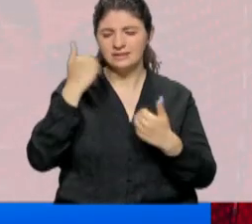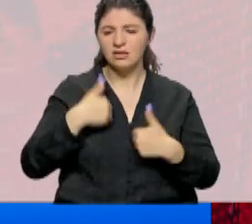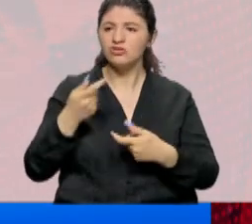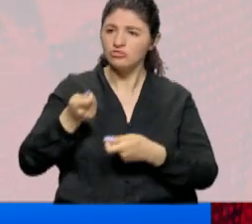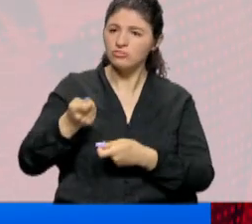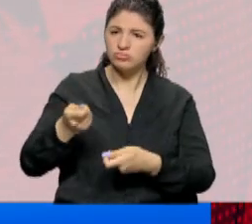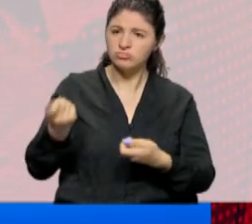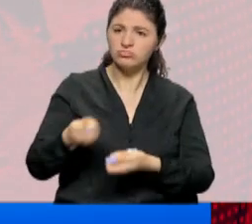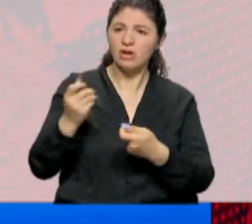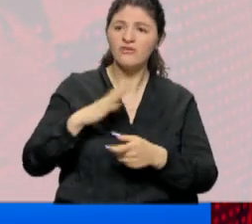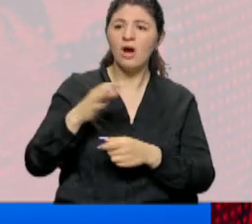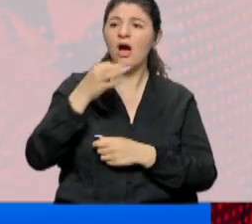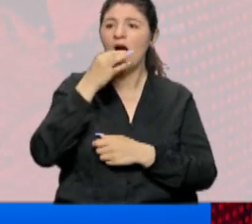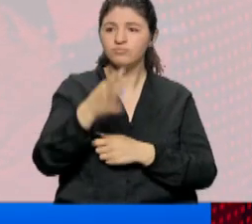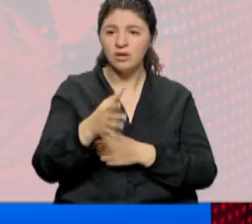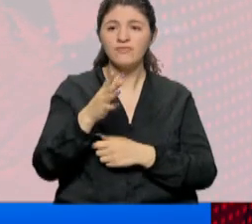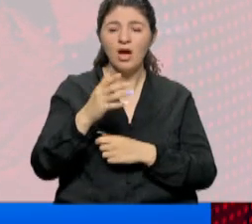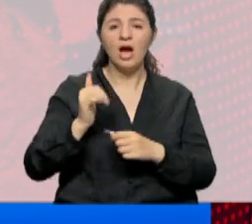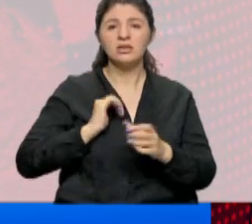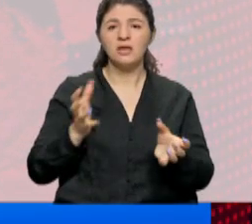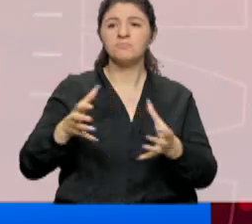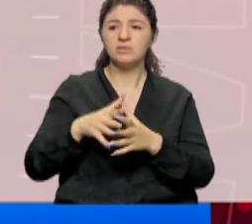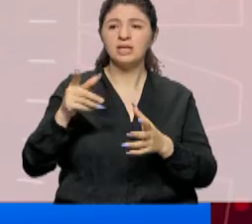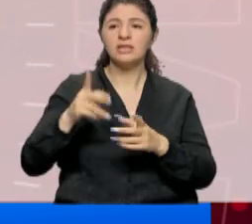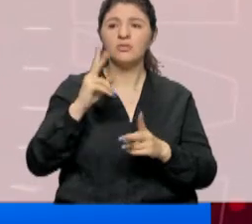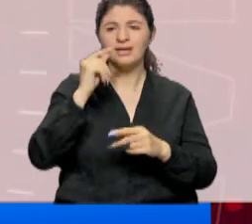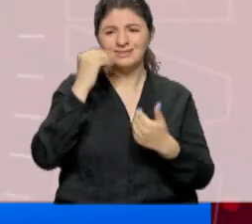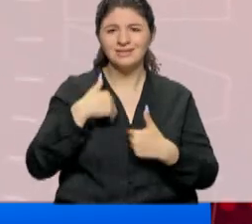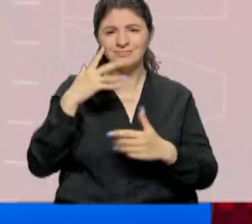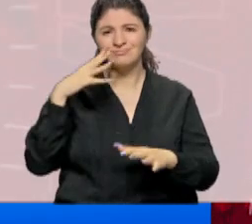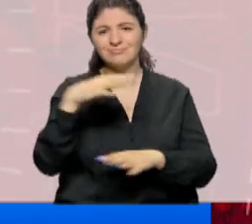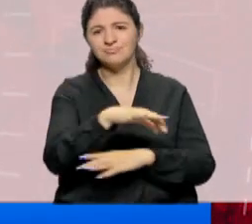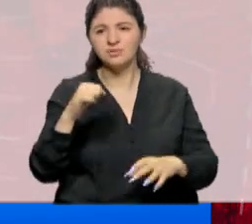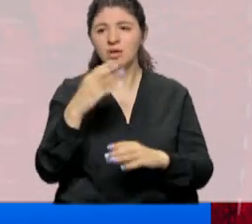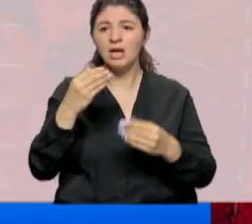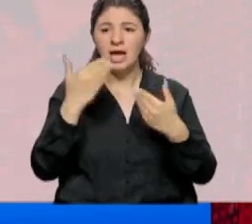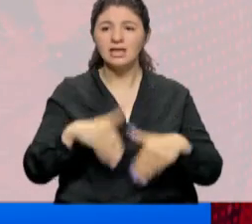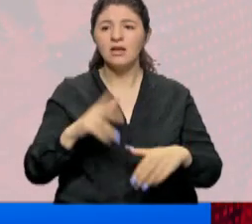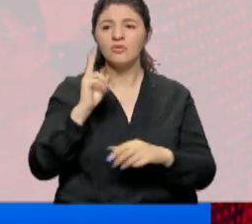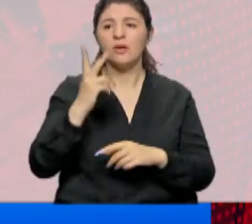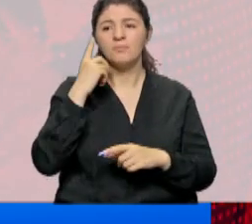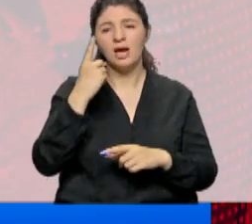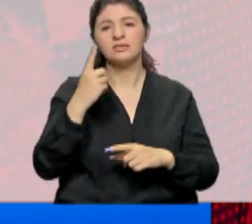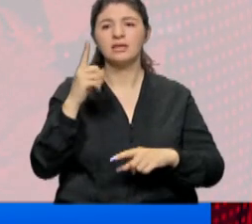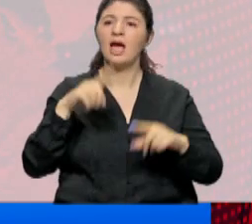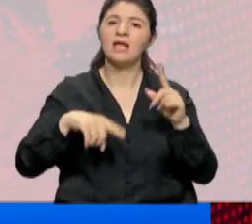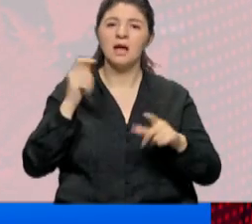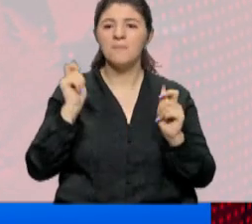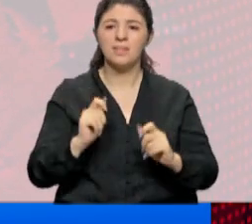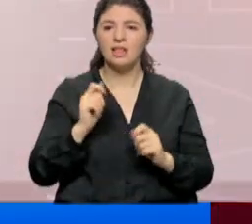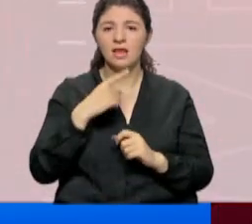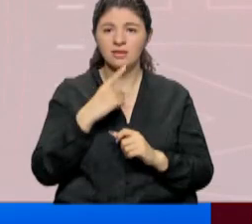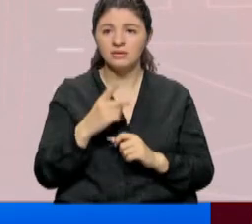bir çalışmamızda vardı bunu haber almışlar ve Askeri birliklerin siviller tarafından ele geçirilmesini engellemeye yönelik bazı eğitimler